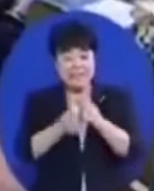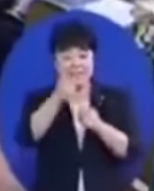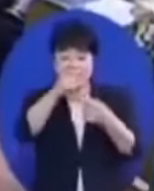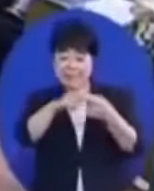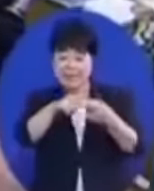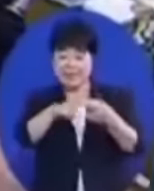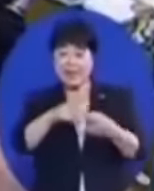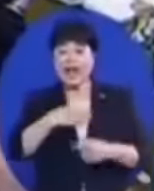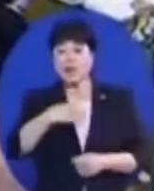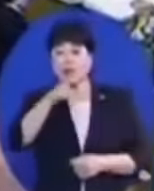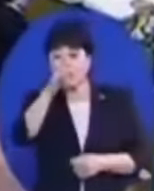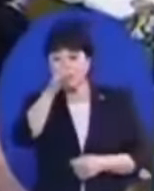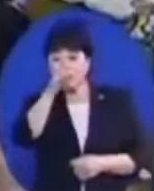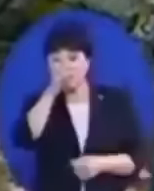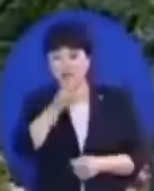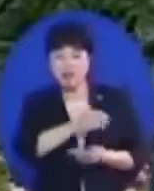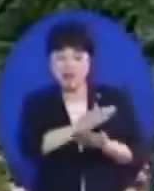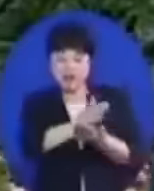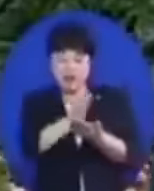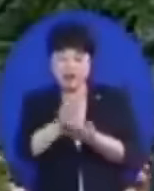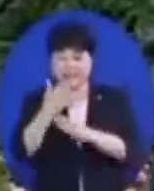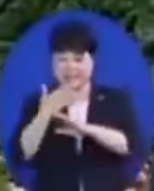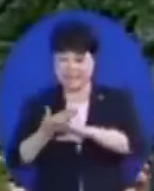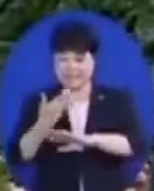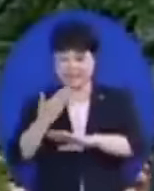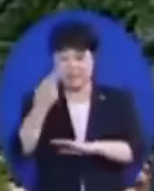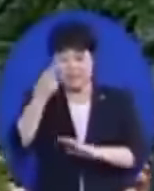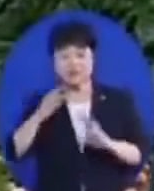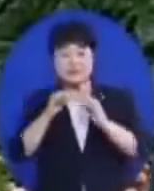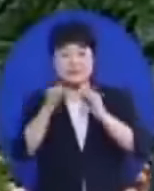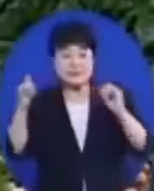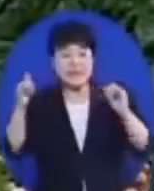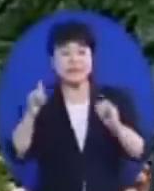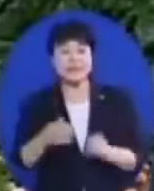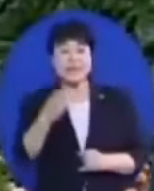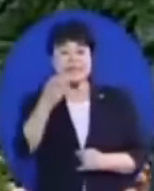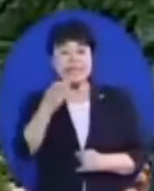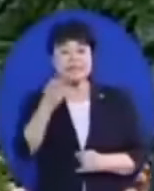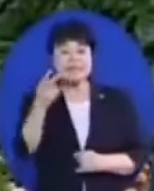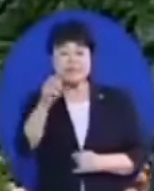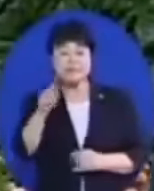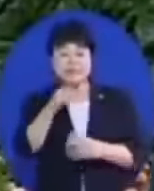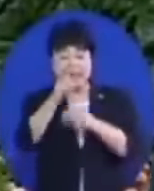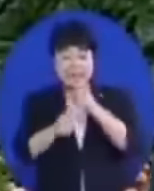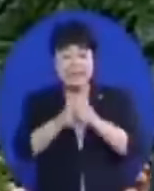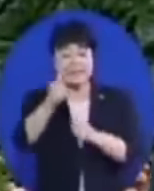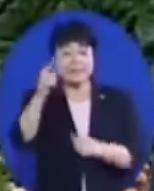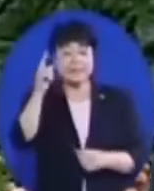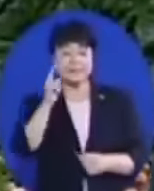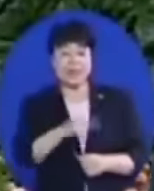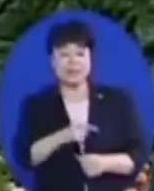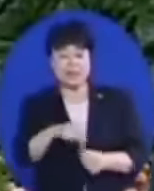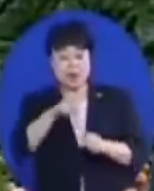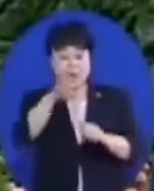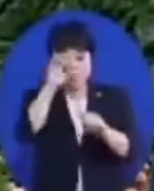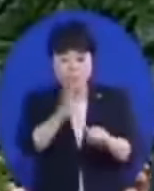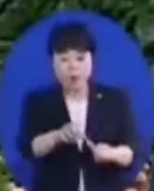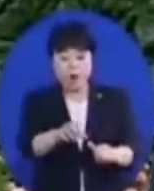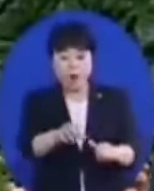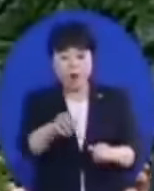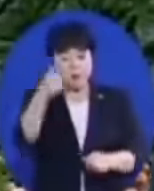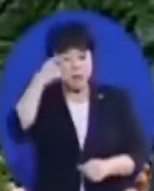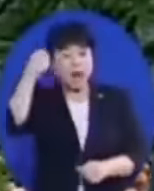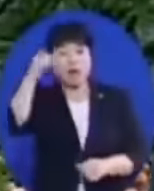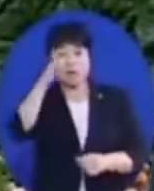대해 알고 있는 것은 각양각색입니다. 미국인들의 31%가 하나님은 악한 자를 벌하시는 군위적인